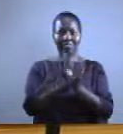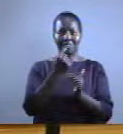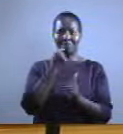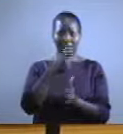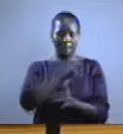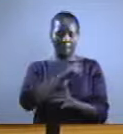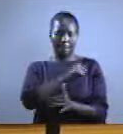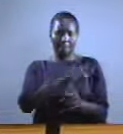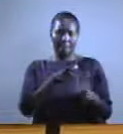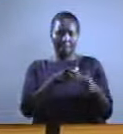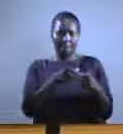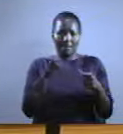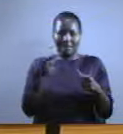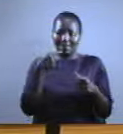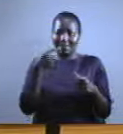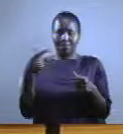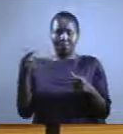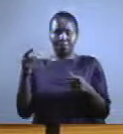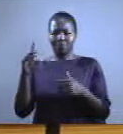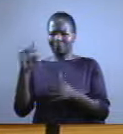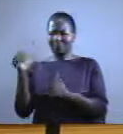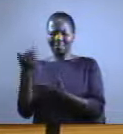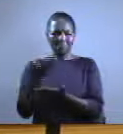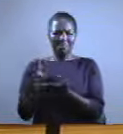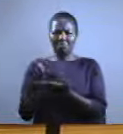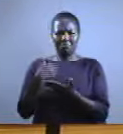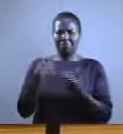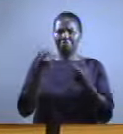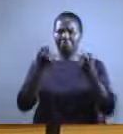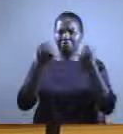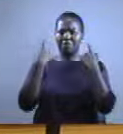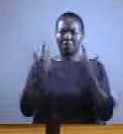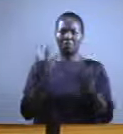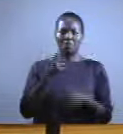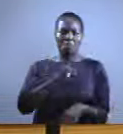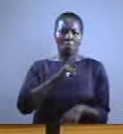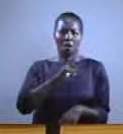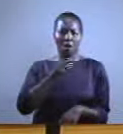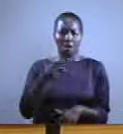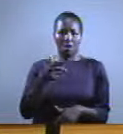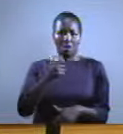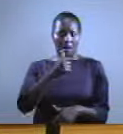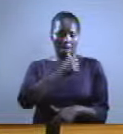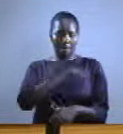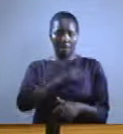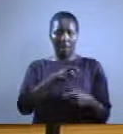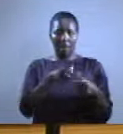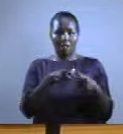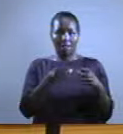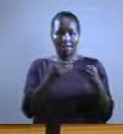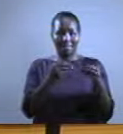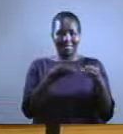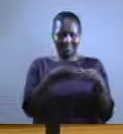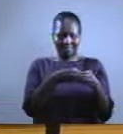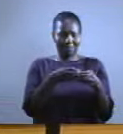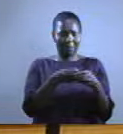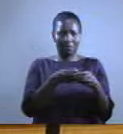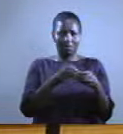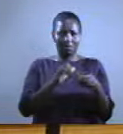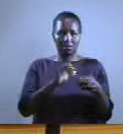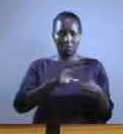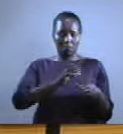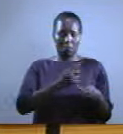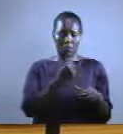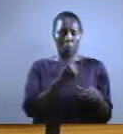glad nie sin maak nie, aangesien mediese skemas nie provinsiaal gebaseer is nie en daar dus afgelei word dat